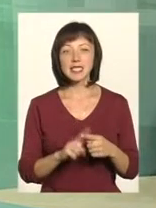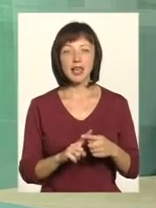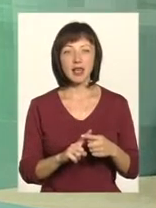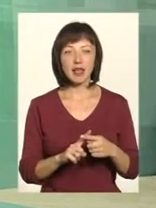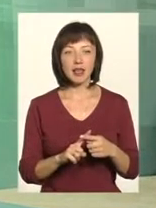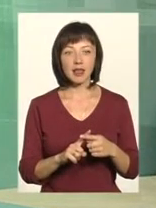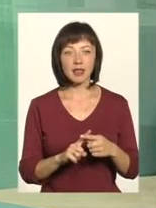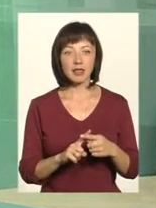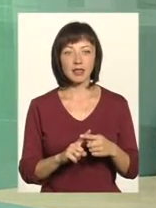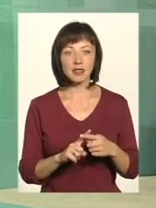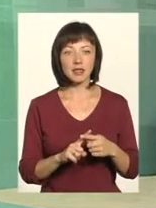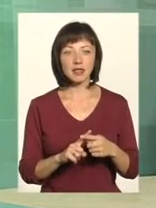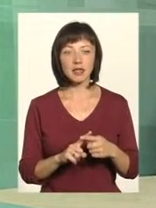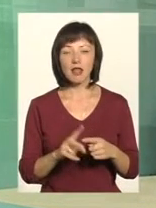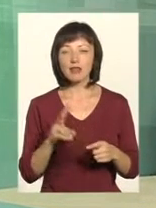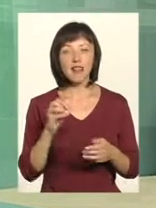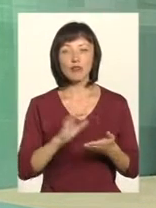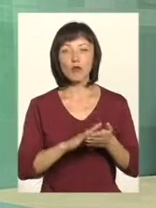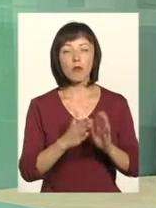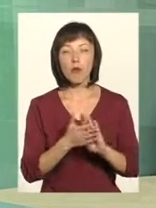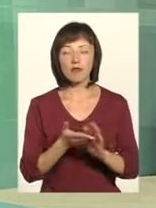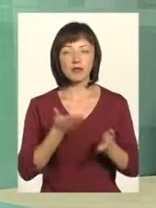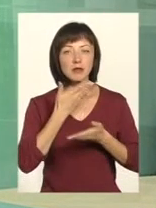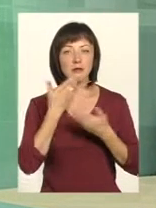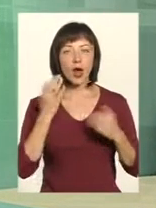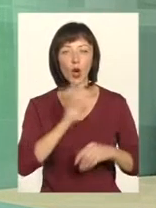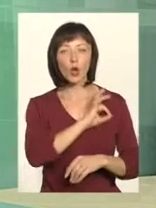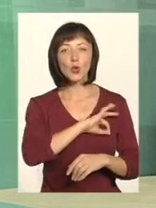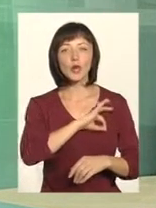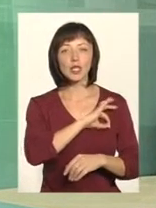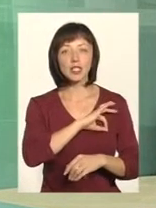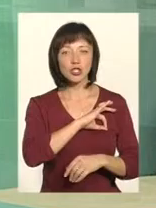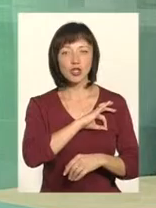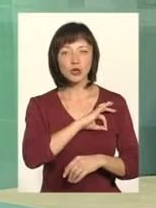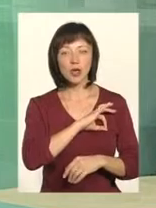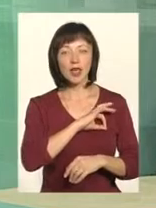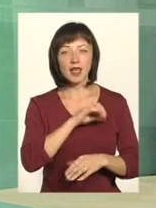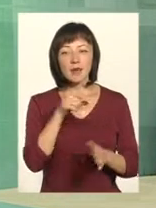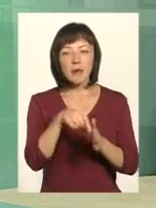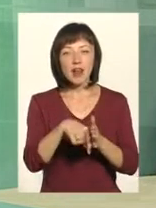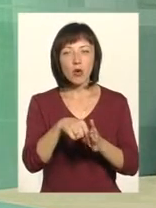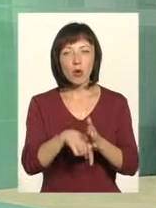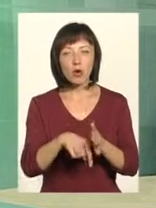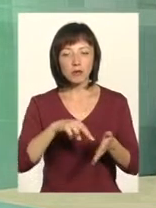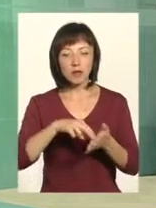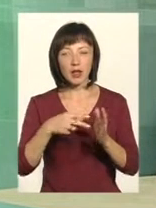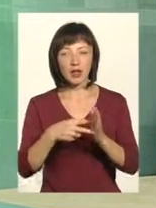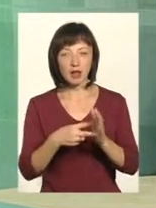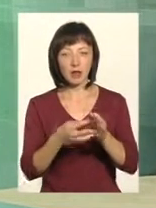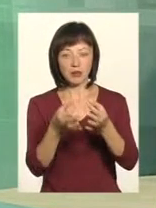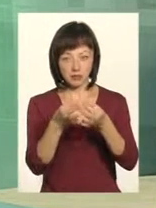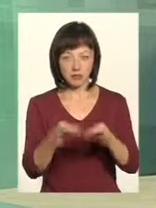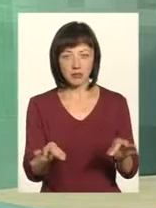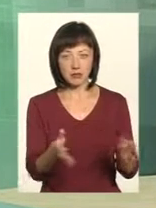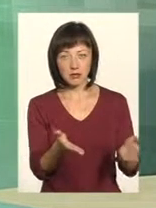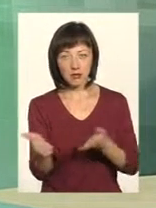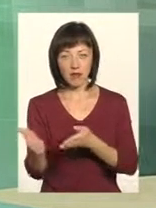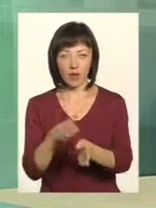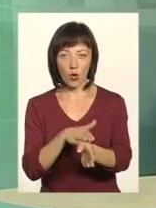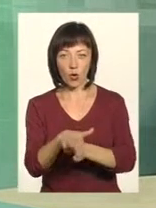так би мовити, домовленості. Вони не мають юридичної природи, яка би передбачала ратифікації